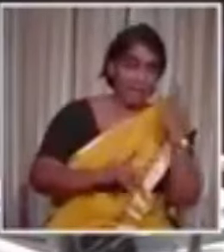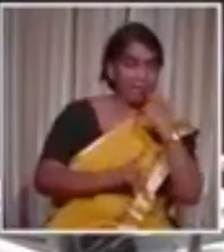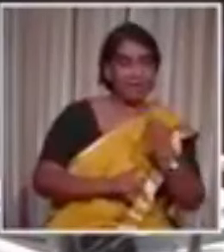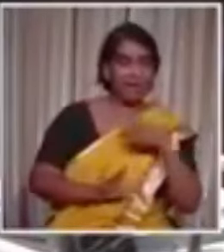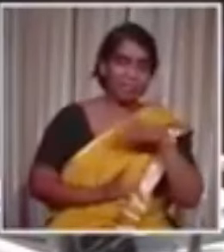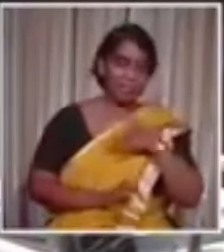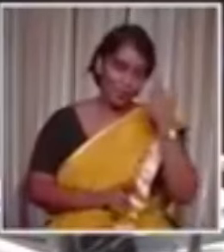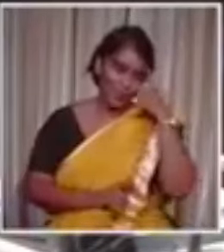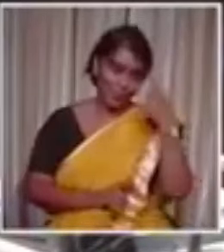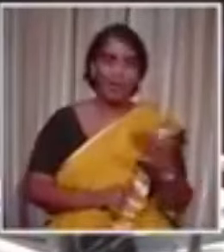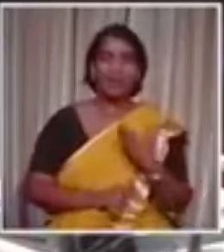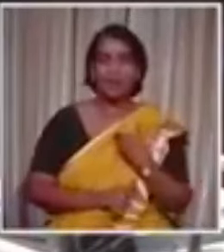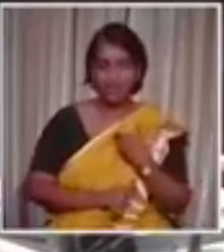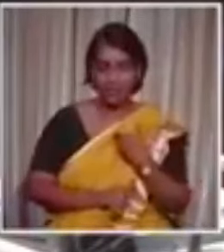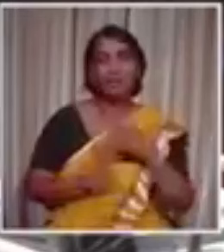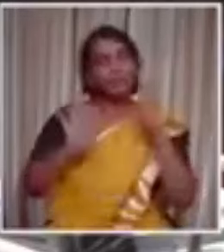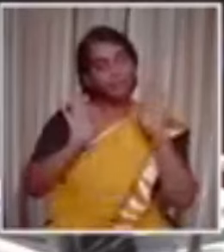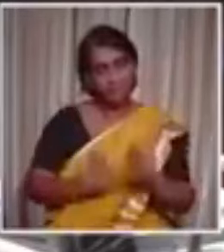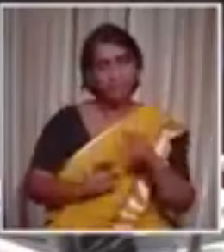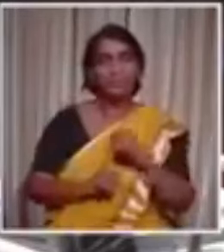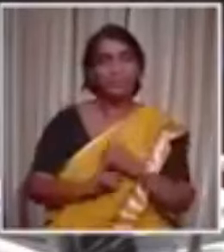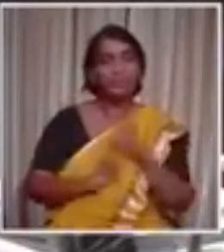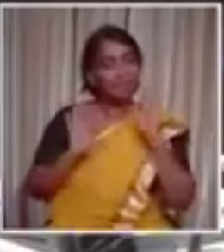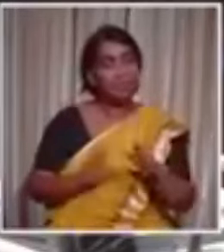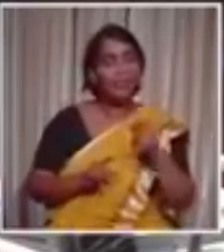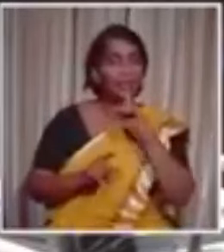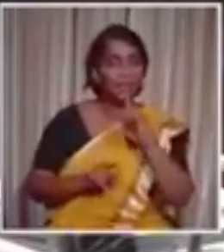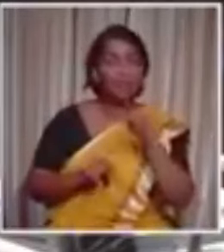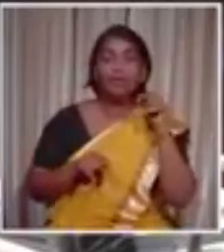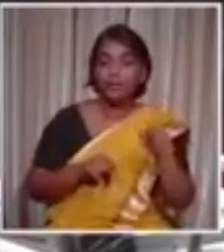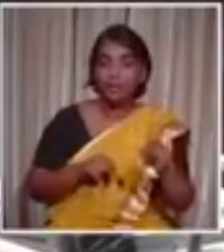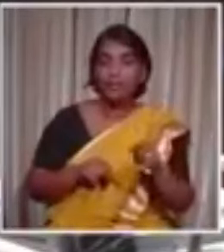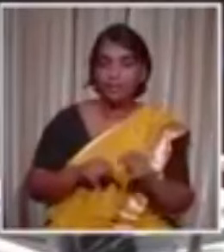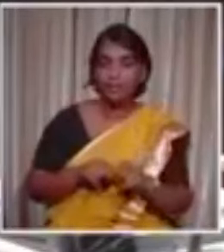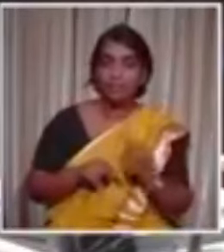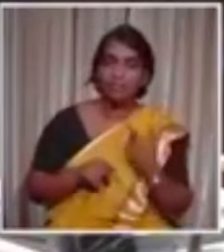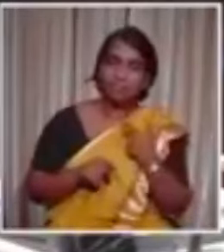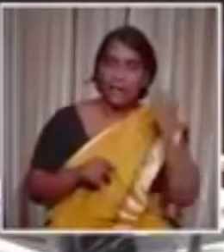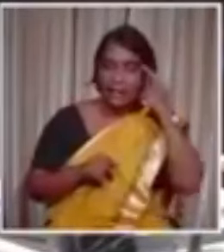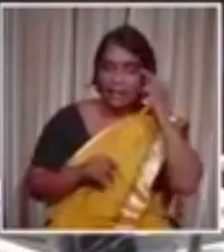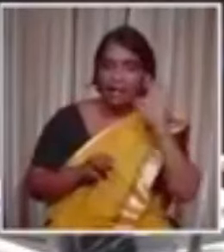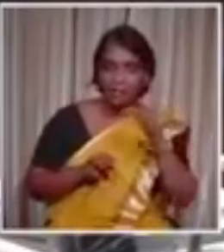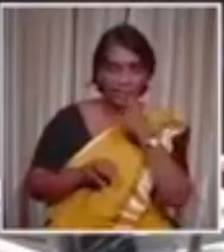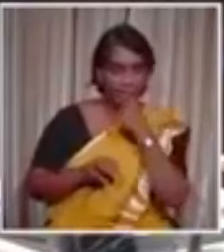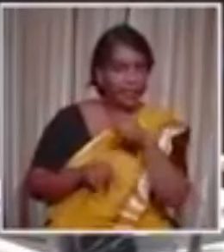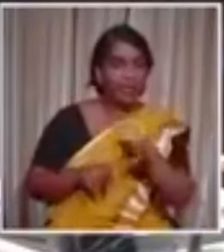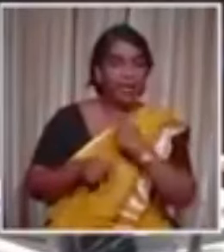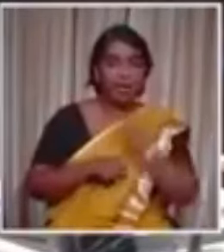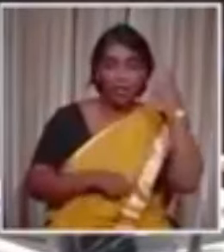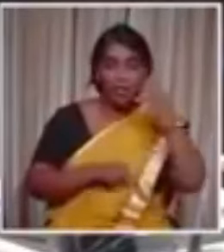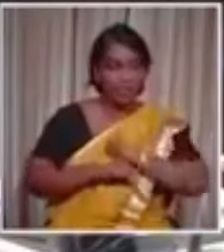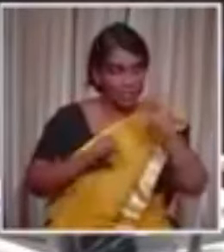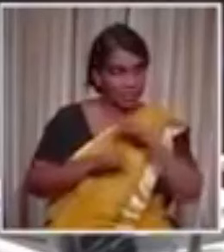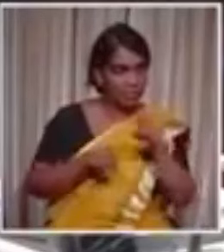ඒක. හරි. නමුත් කොහොම වුණත් කොහොමලප්පක තියෙන්නේ. එනිසා හිතවීමක් තියෙනවා. එනිසා මේ ගෝල් ෆේස් අරගල